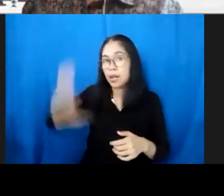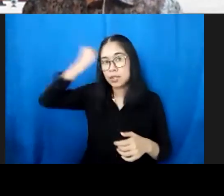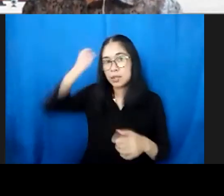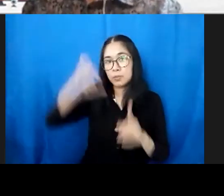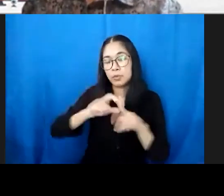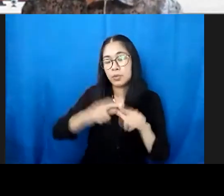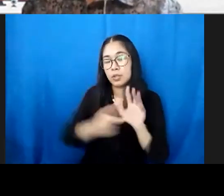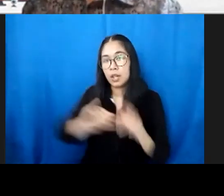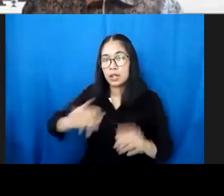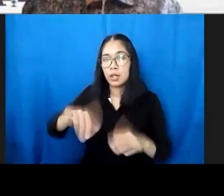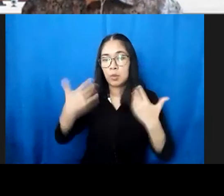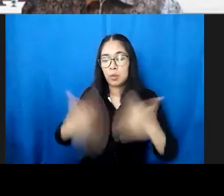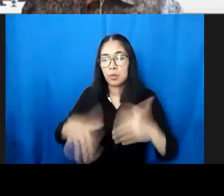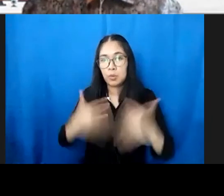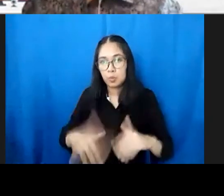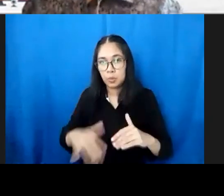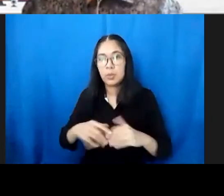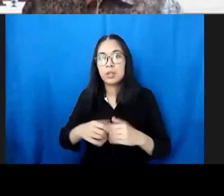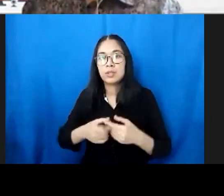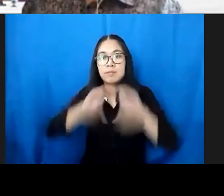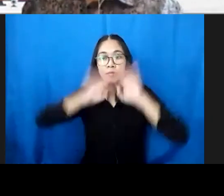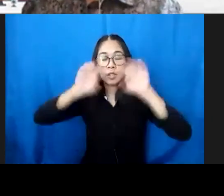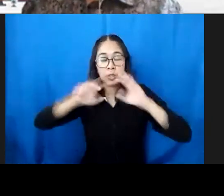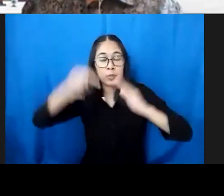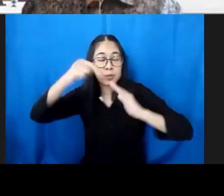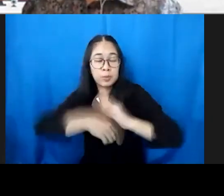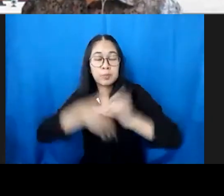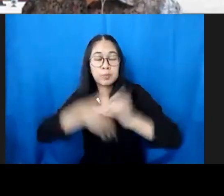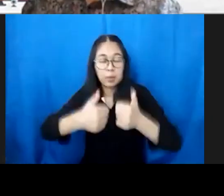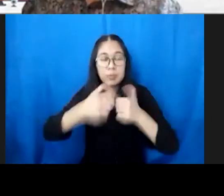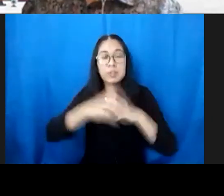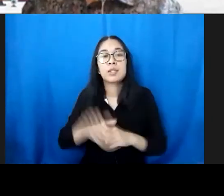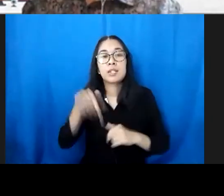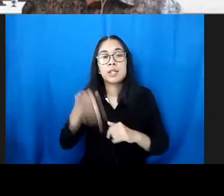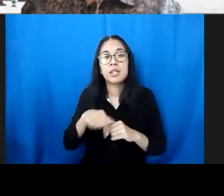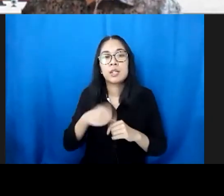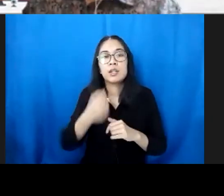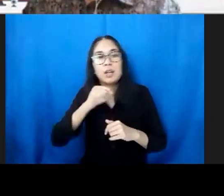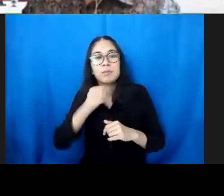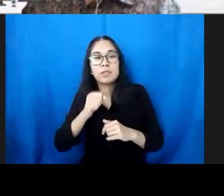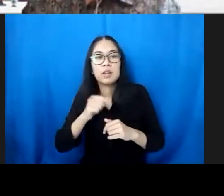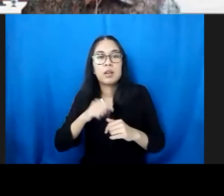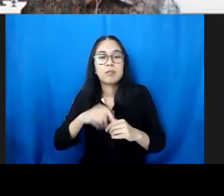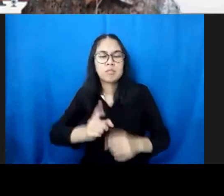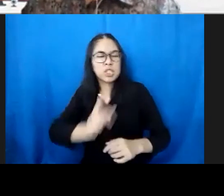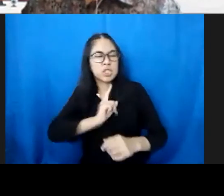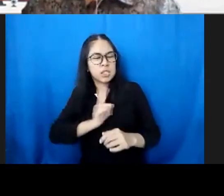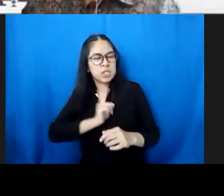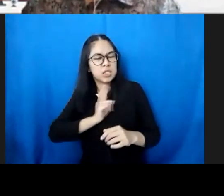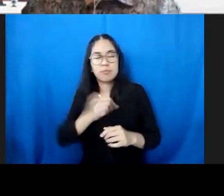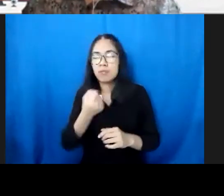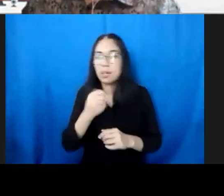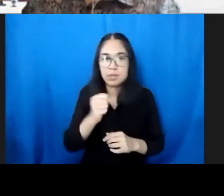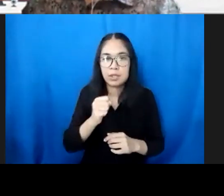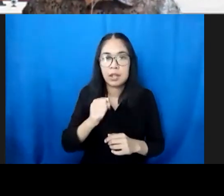penjelasannya yang sangat komprehensif. Memang isu gizi ini tidak bisa di-tackle secara sendiri ya. Makanya memang sudah